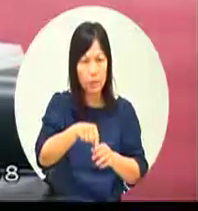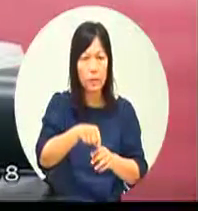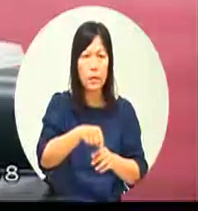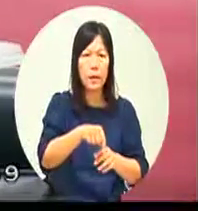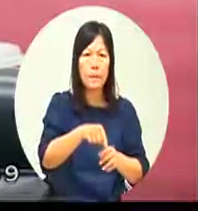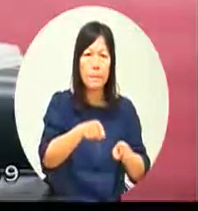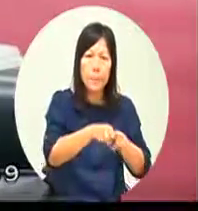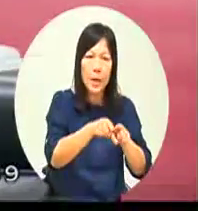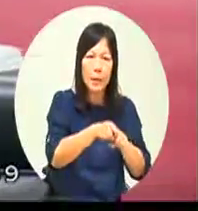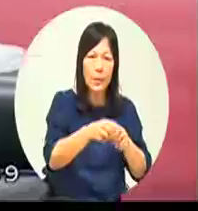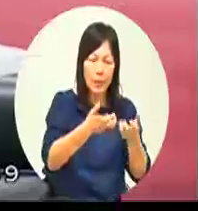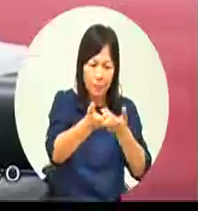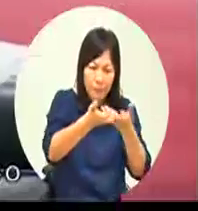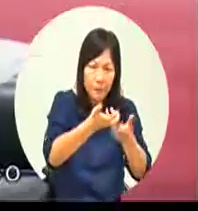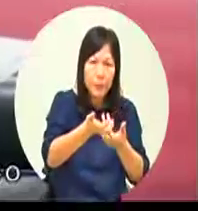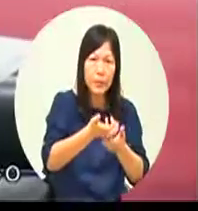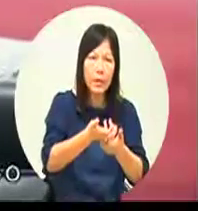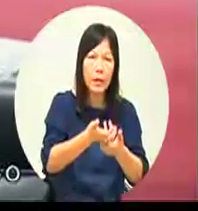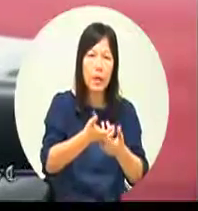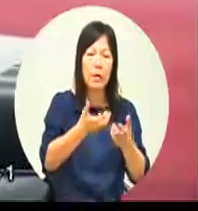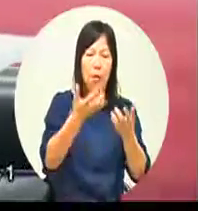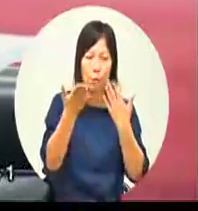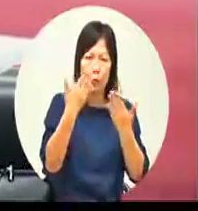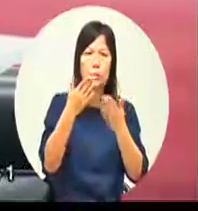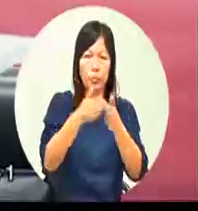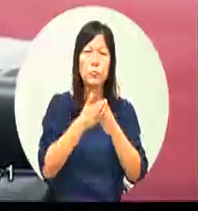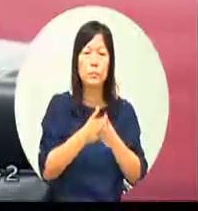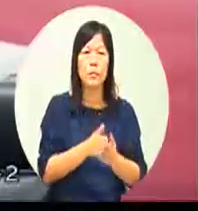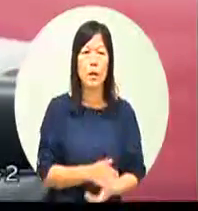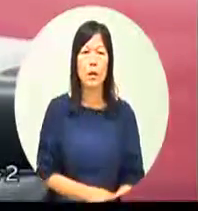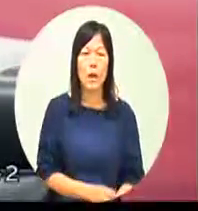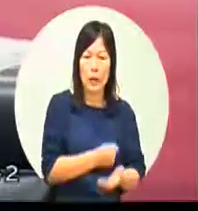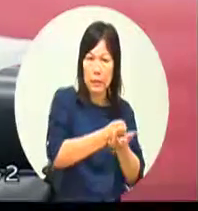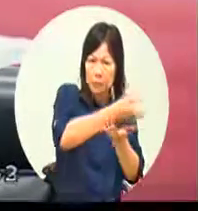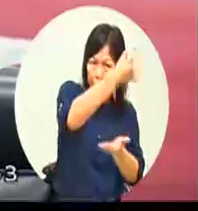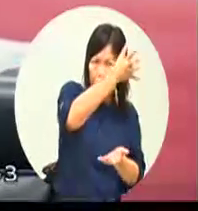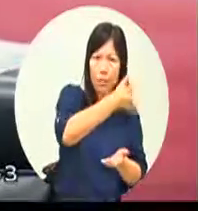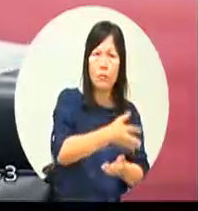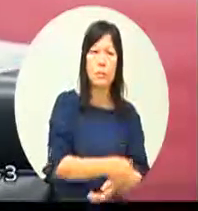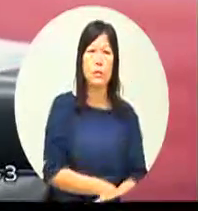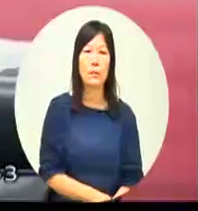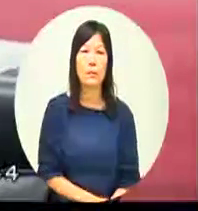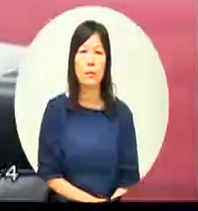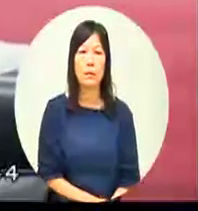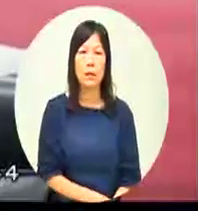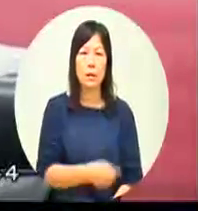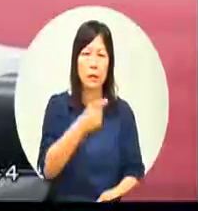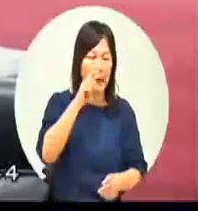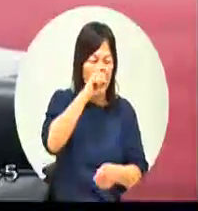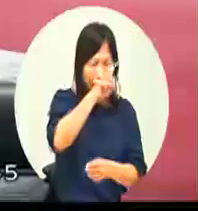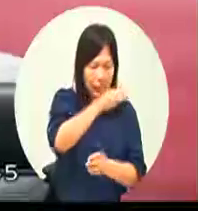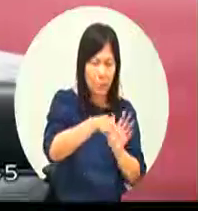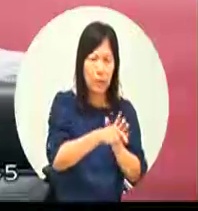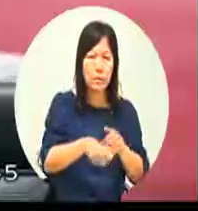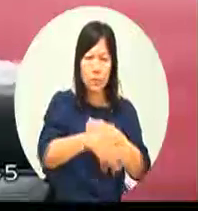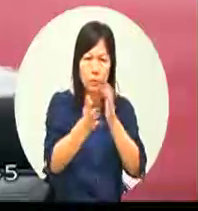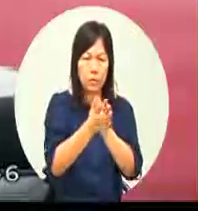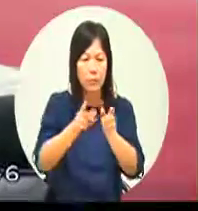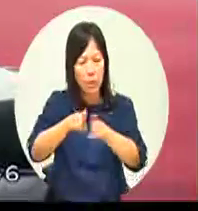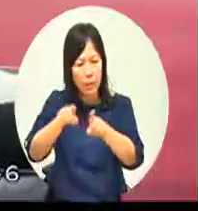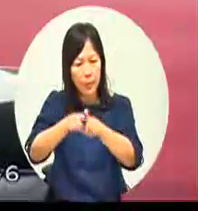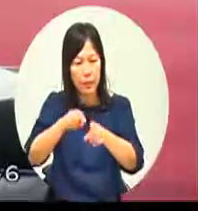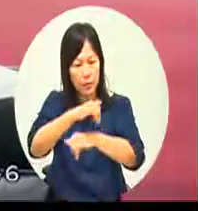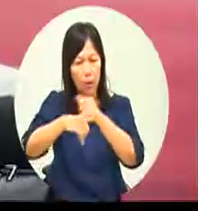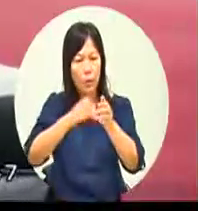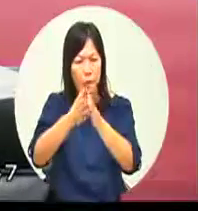个归类。弄清楚，把大楼的这个垃圾属于民生的一般垃圾，